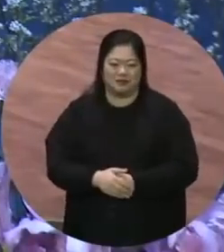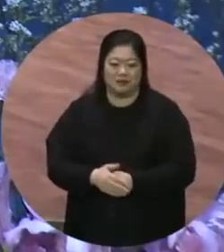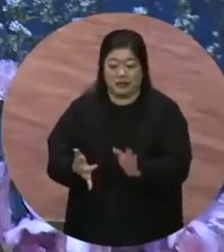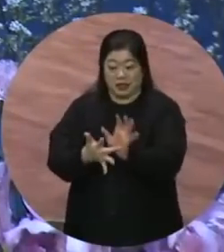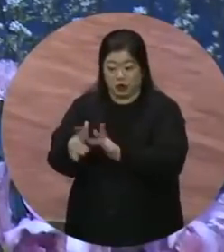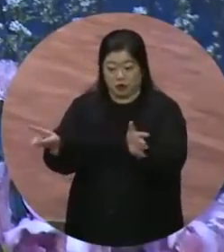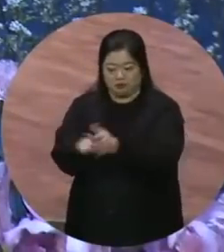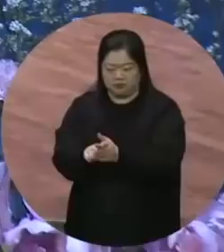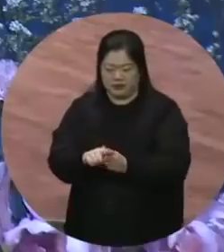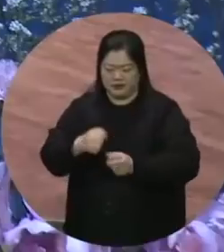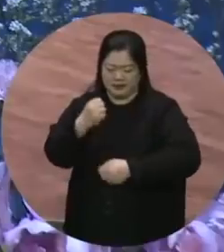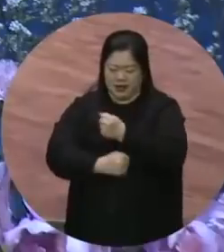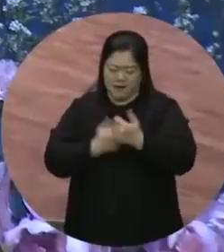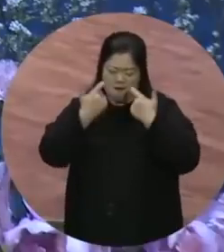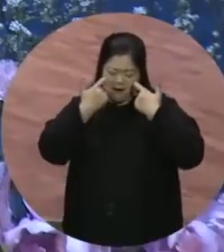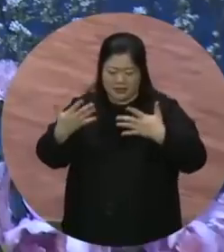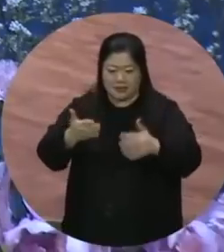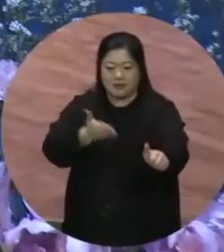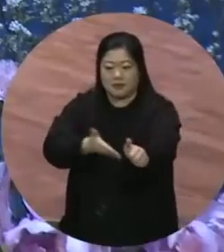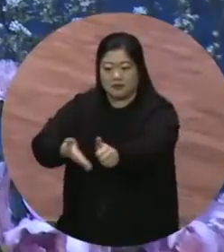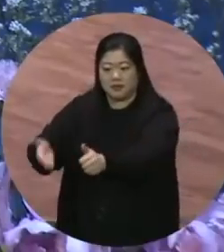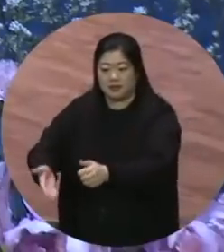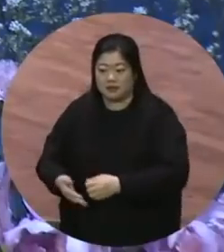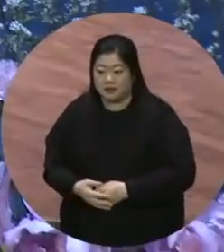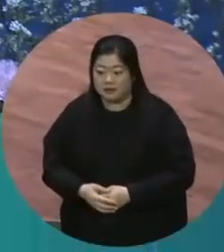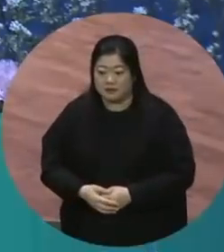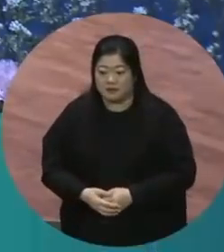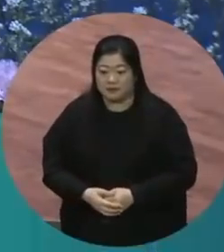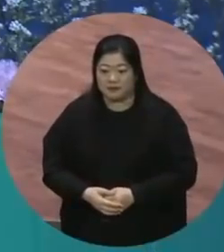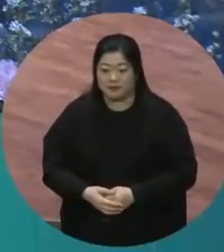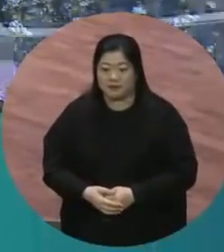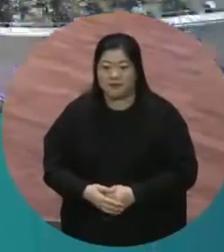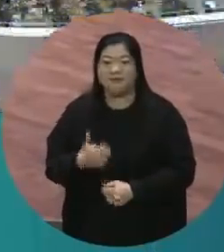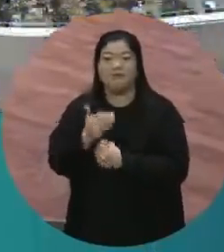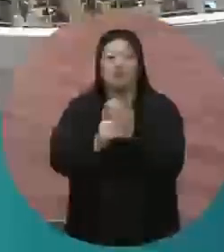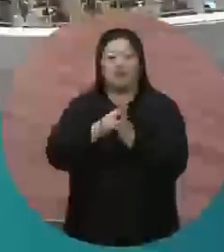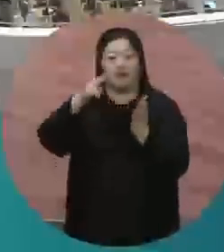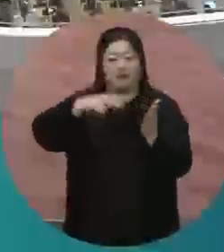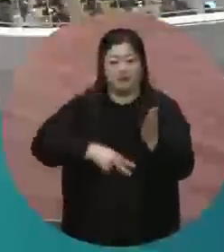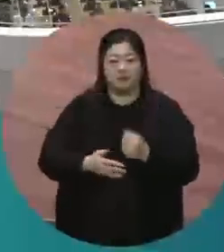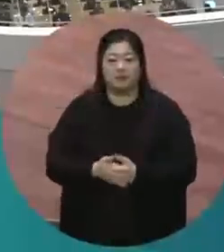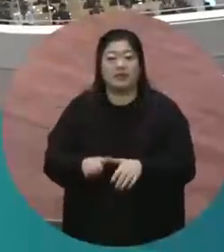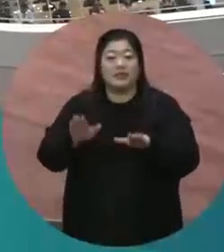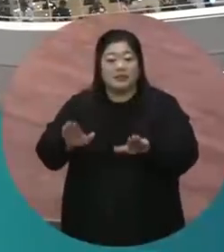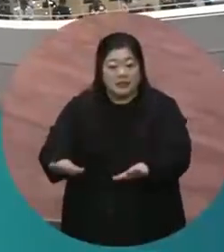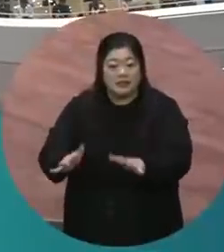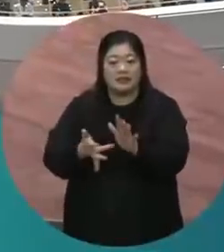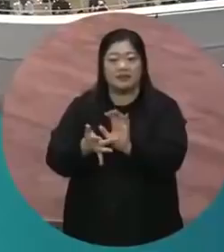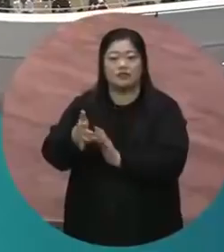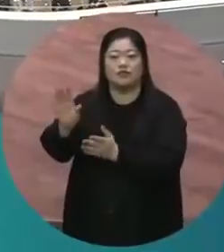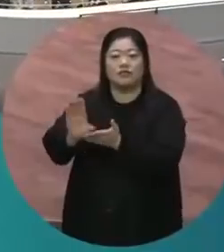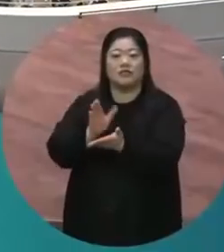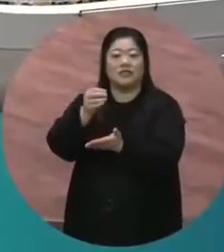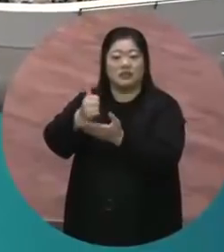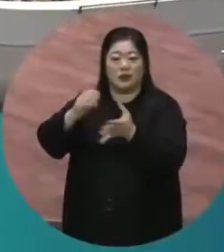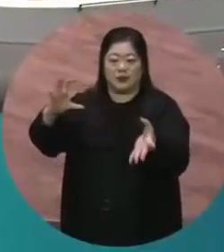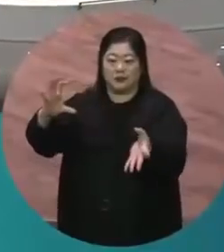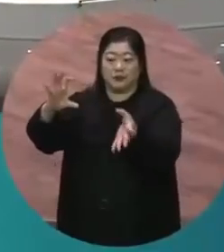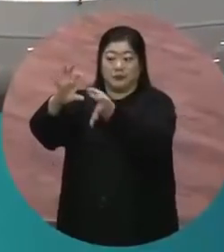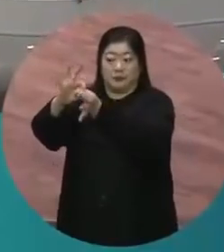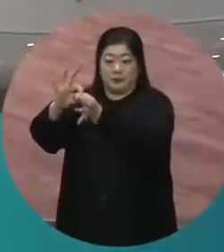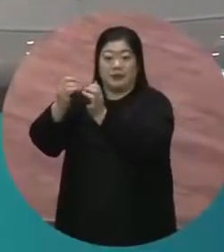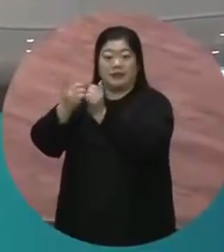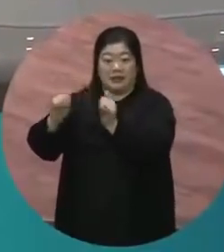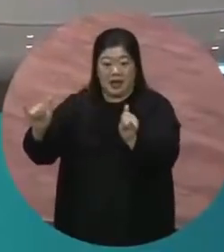자유합니까? 네. 자, 성경에 나왔습니다. 그러므로 이제 그리스도 안에 있는 자에게는